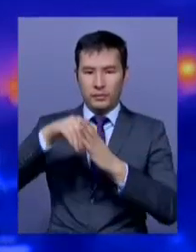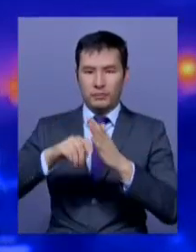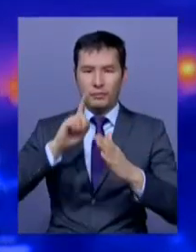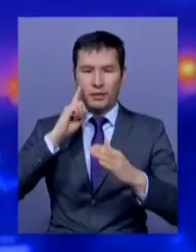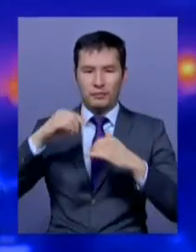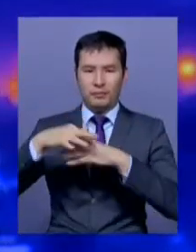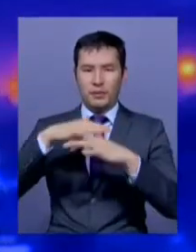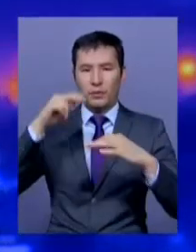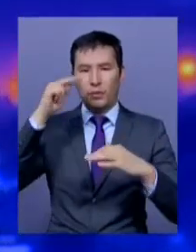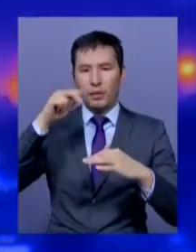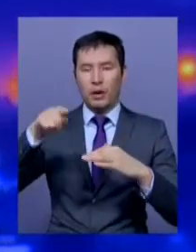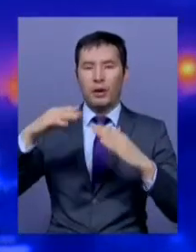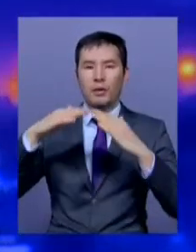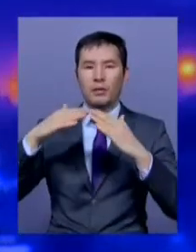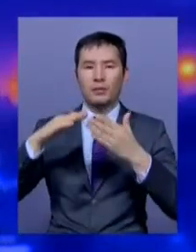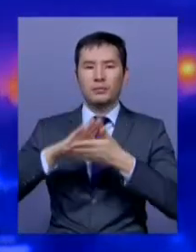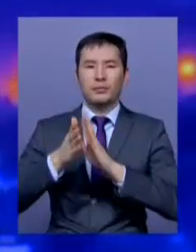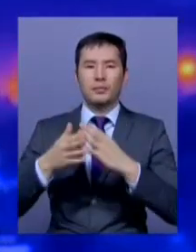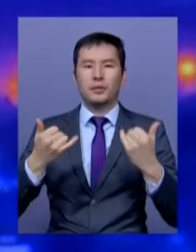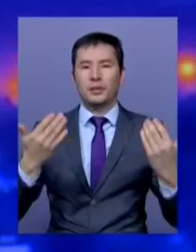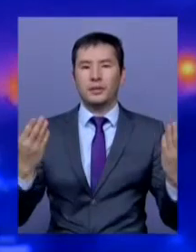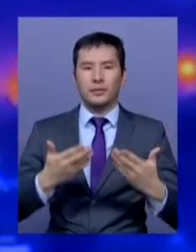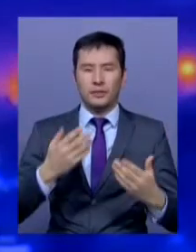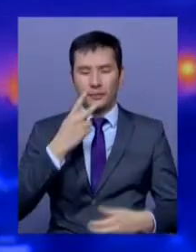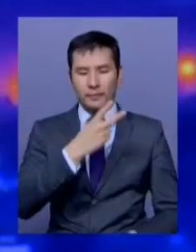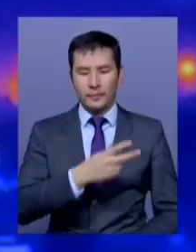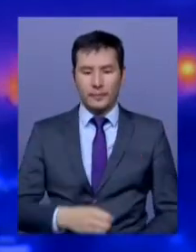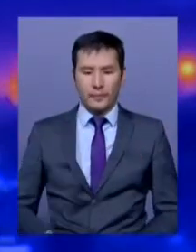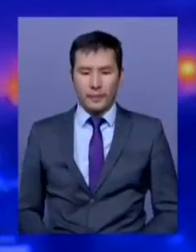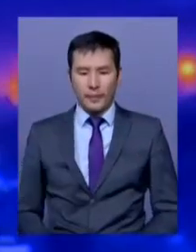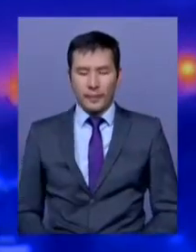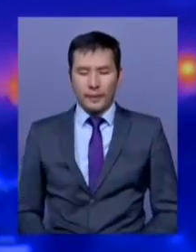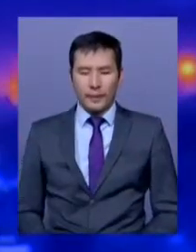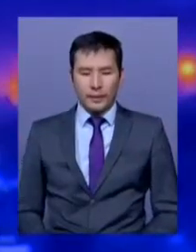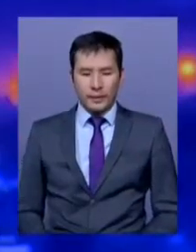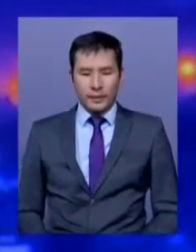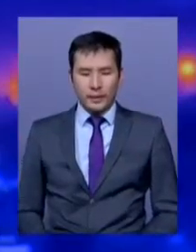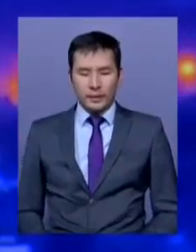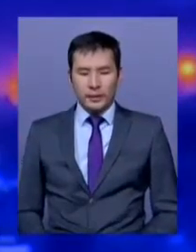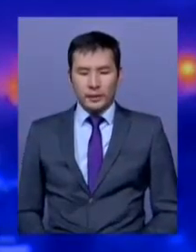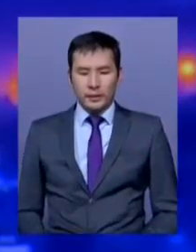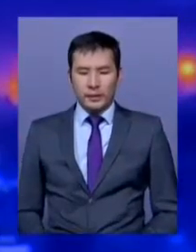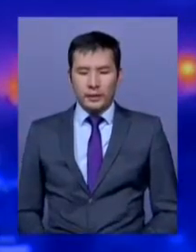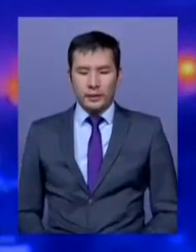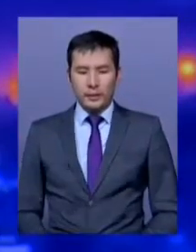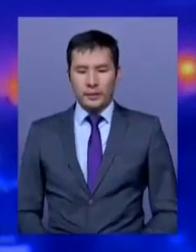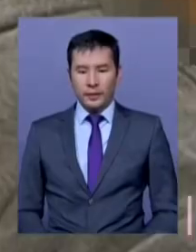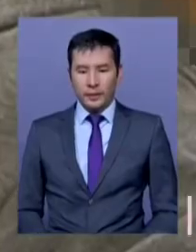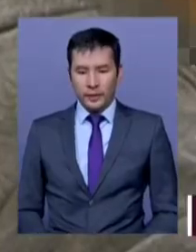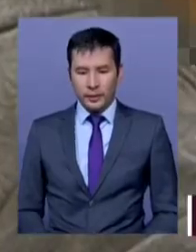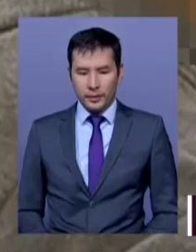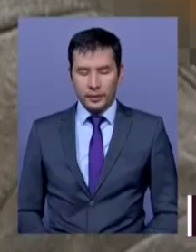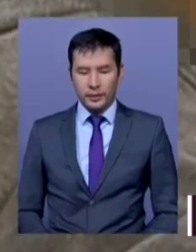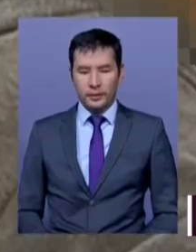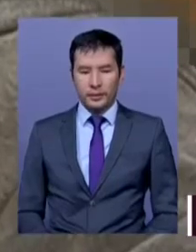жасөспірімдердің тағдыры қалай болып жатыр? Біздің арна тілшілері біліп қайтқан болатын. Толығырақ Аяулым Көлжігіттің бейнематериалында.